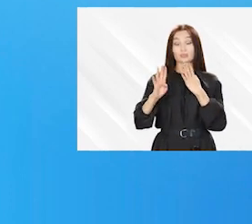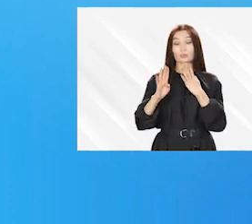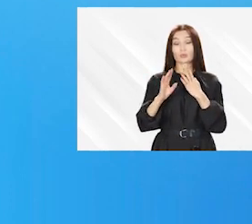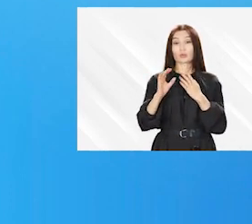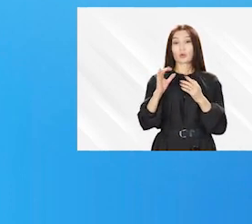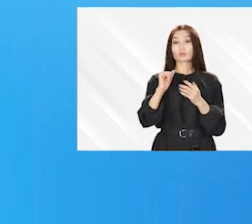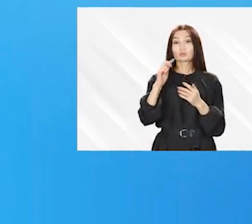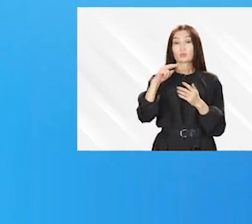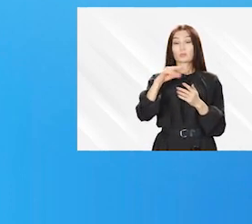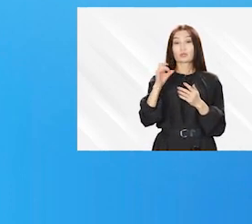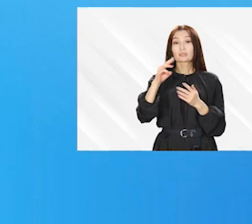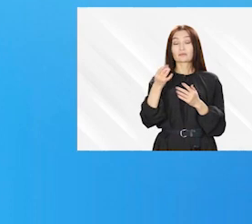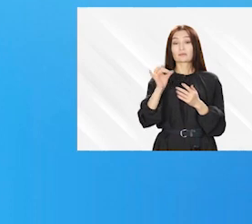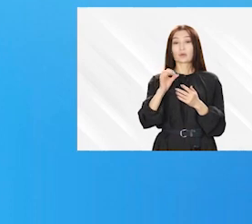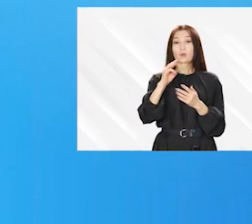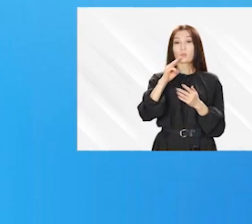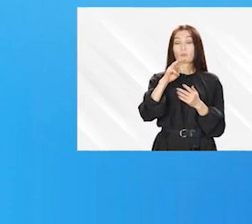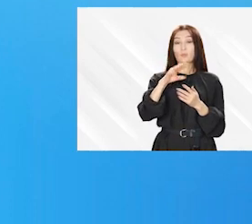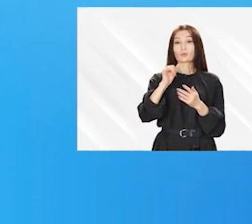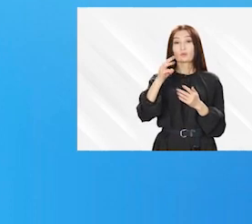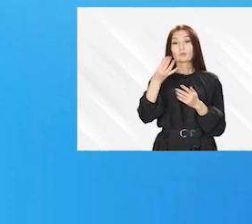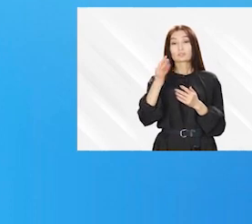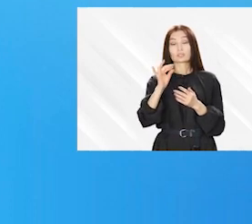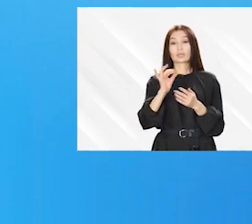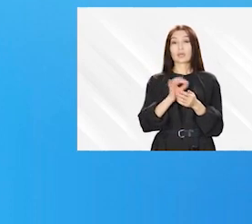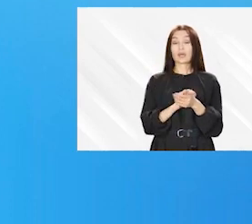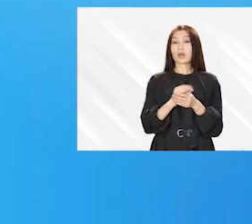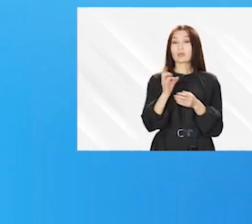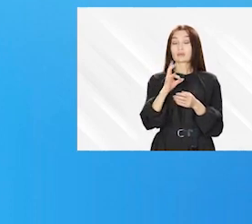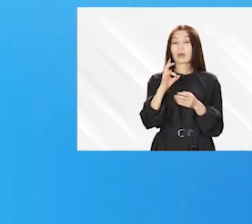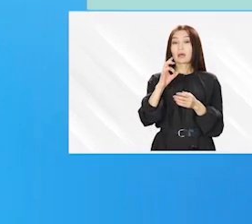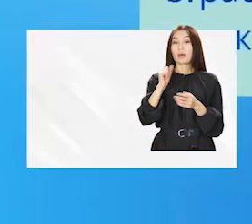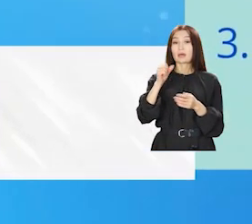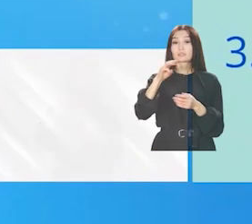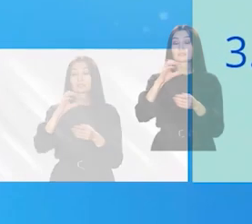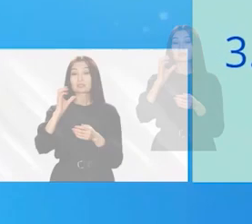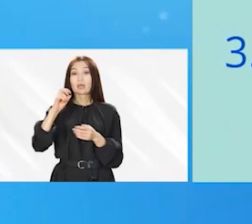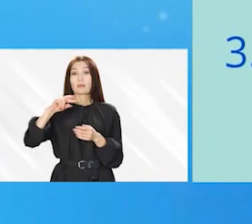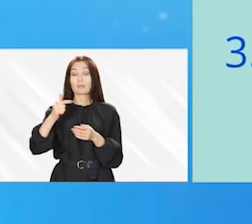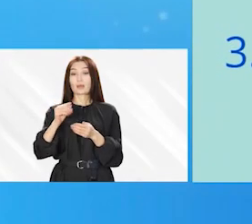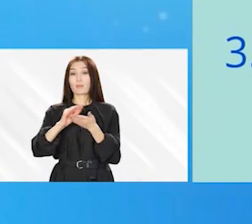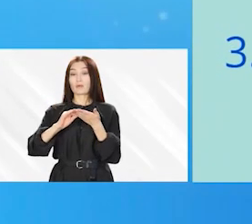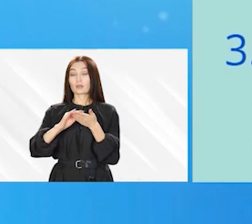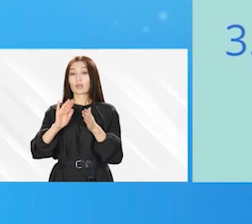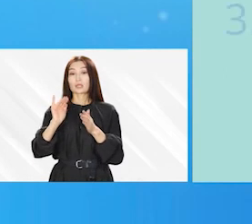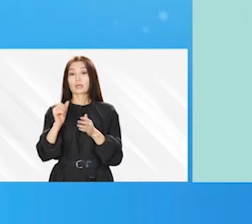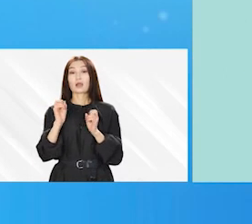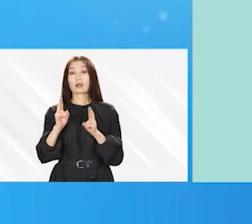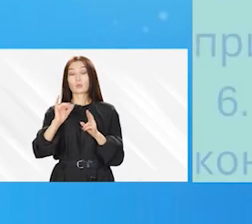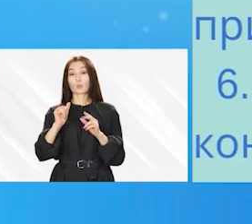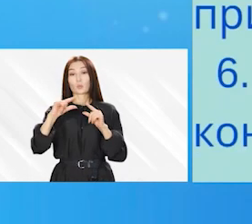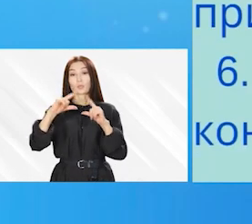супротивно и мутовчато и расположение почек на стебле повторяет таковое у листьев